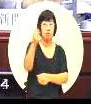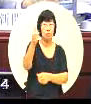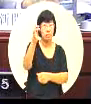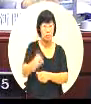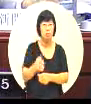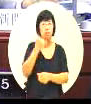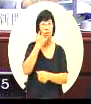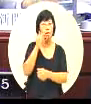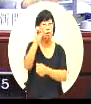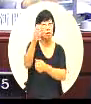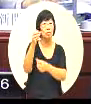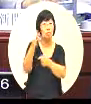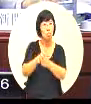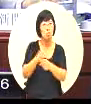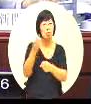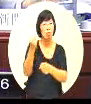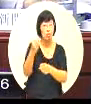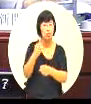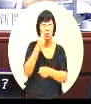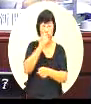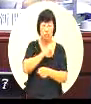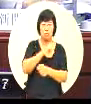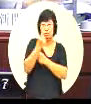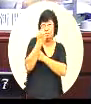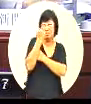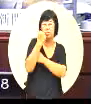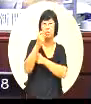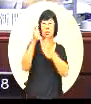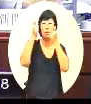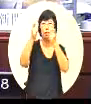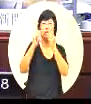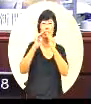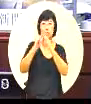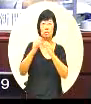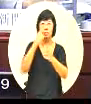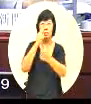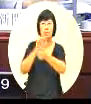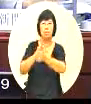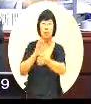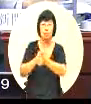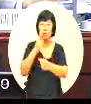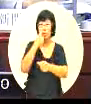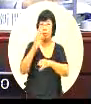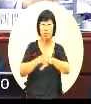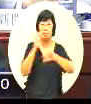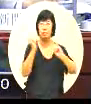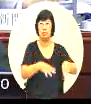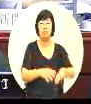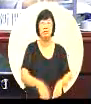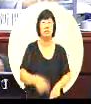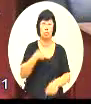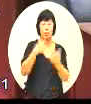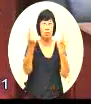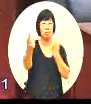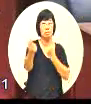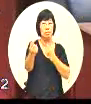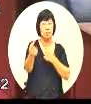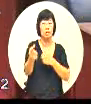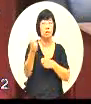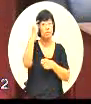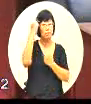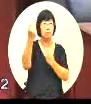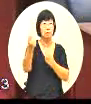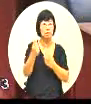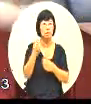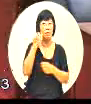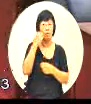力。我会站在高雄市的立场， 对， 只要对高雄有利，我绝不放弃。 市长，你请坐，我也跟你一样的立场啊。